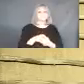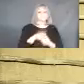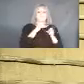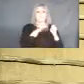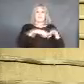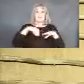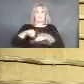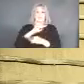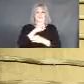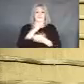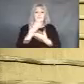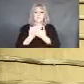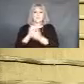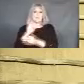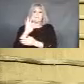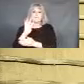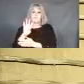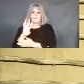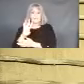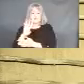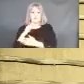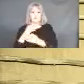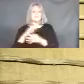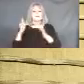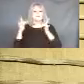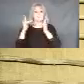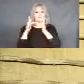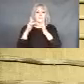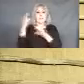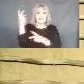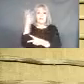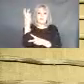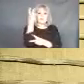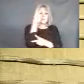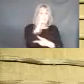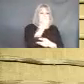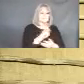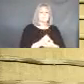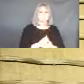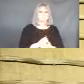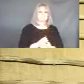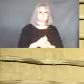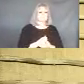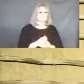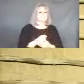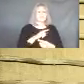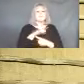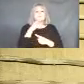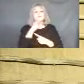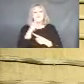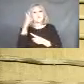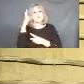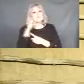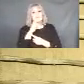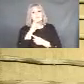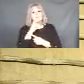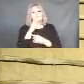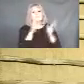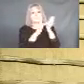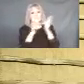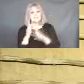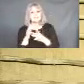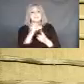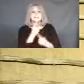story in aanbidding en daarom wil ek graag vir ons 'n kers opsteek. Ons gaan vandag kyk na Handelinge 3 en 4 en wat daar gebeur het